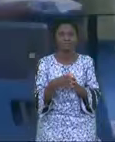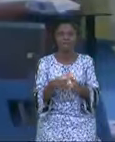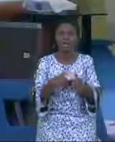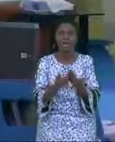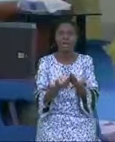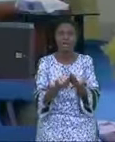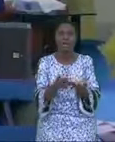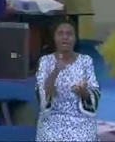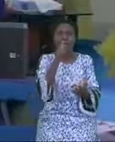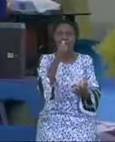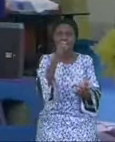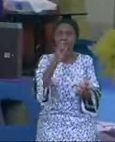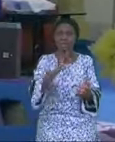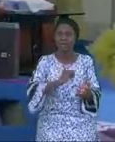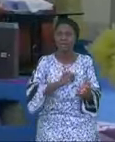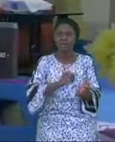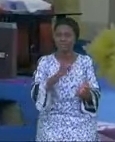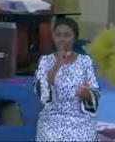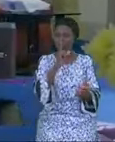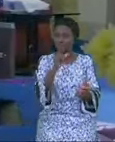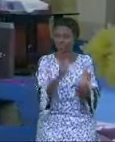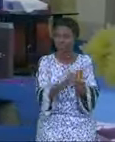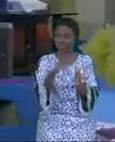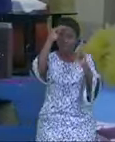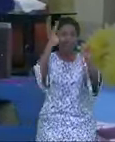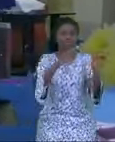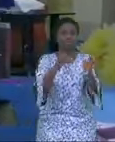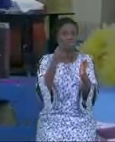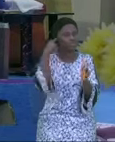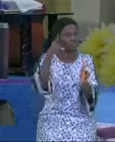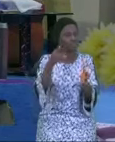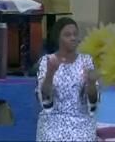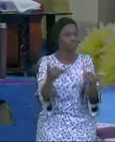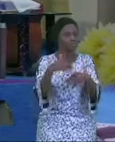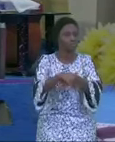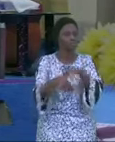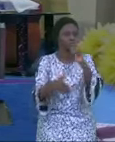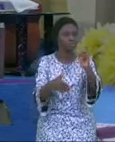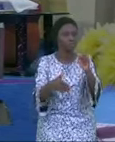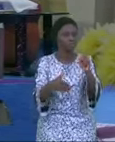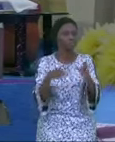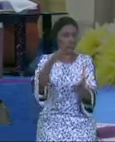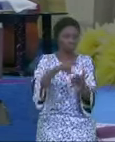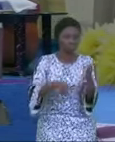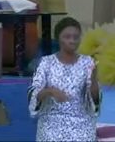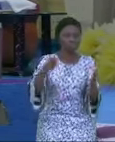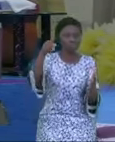comment suis-je sur qui le fera pour toi ce soir voyons somme 105